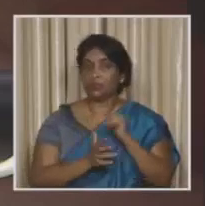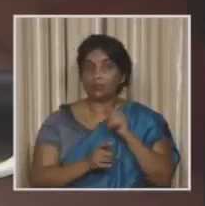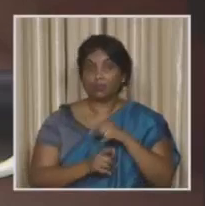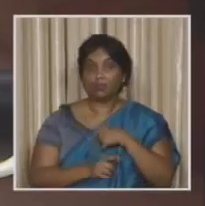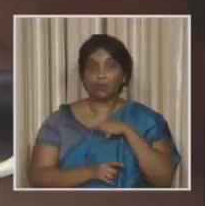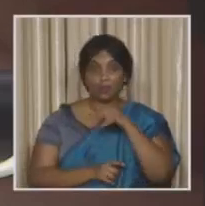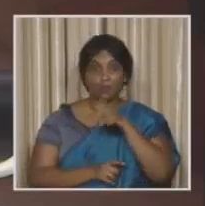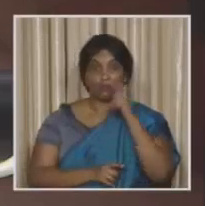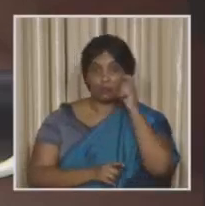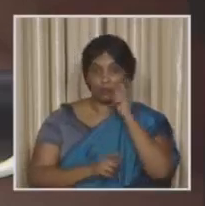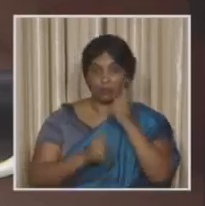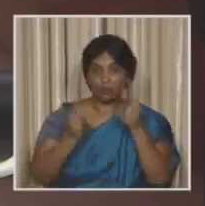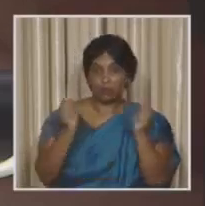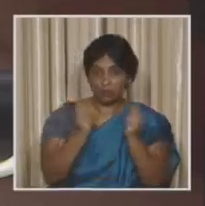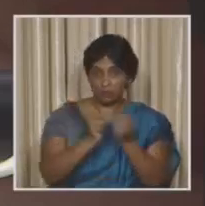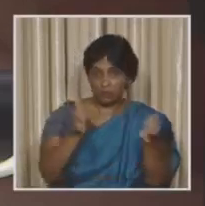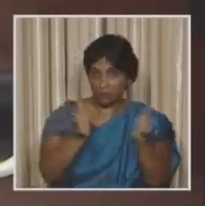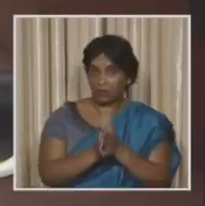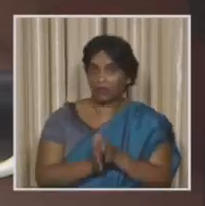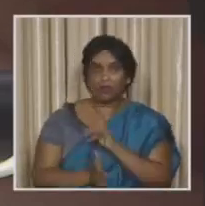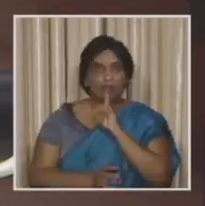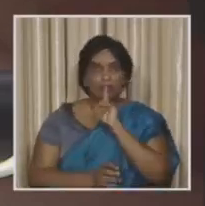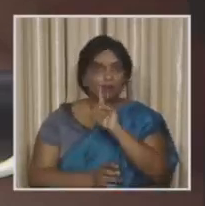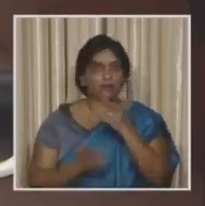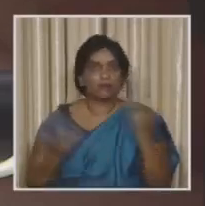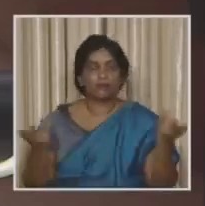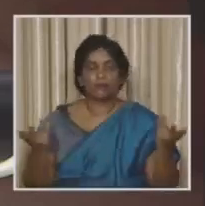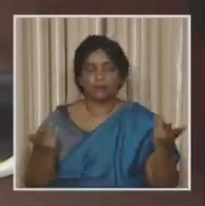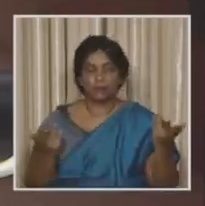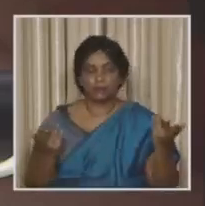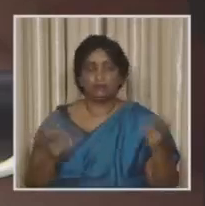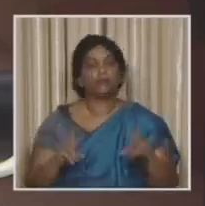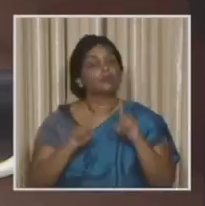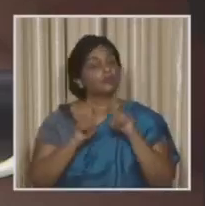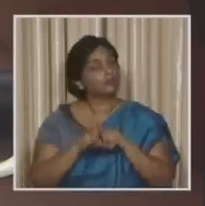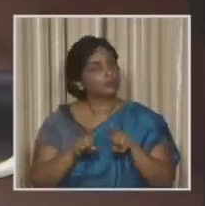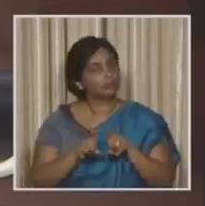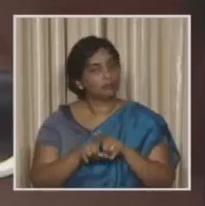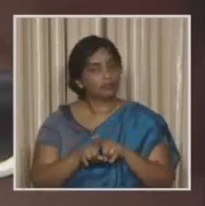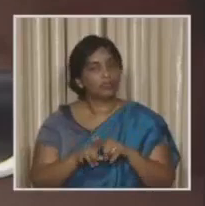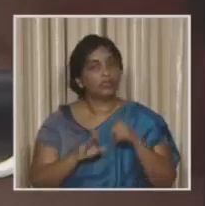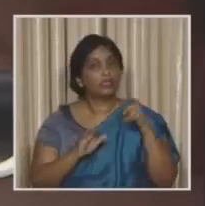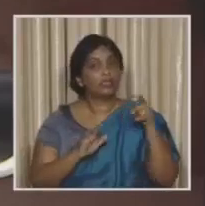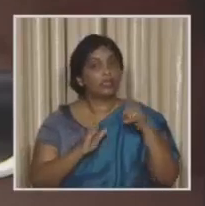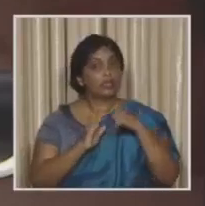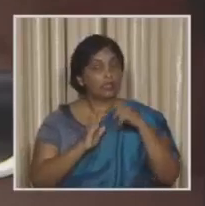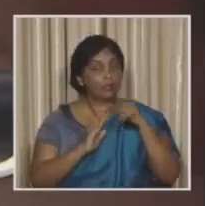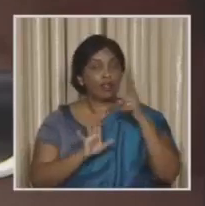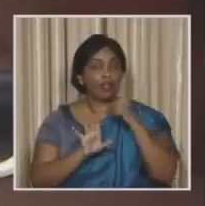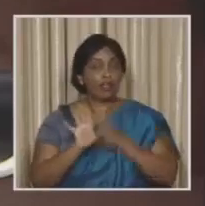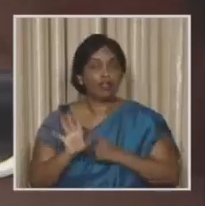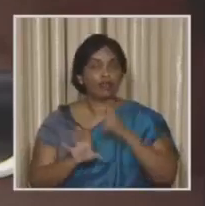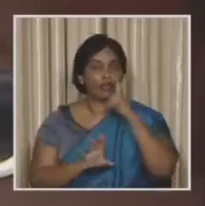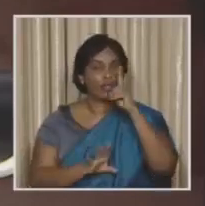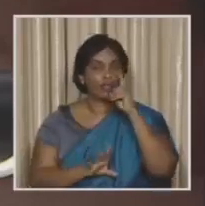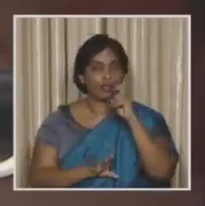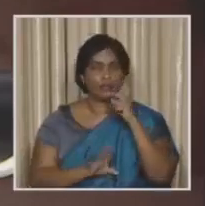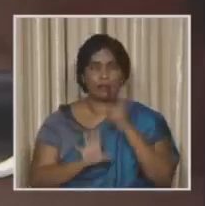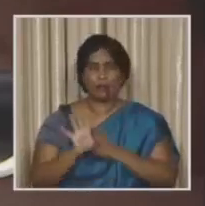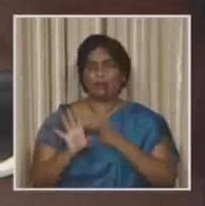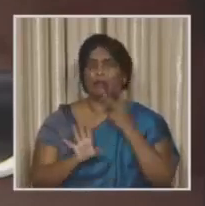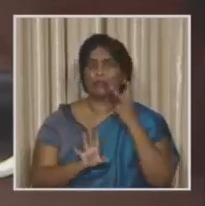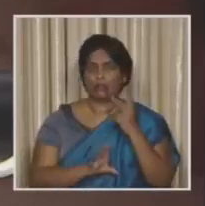ohu me trastage awar sambandhay kila lagu kala itu nih ewage ma tamai Ibrahim awurde kahamarga dehekata wada wedi